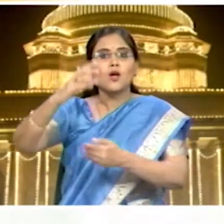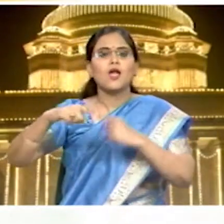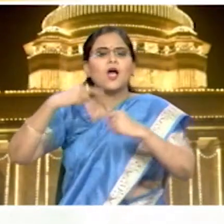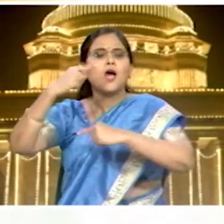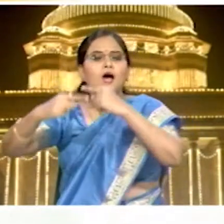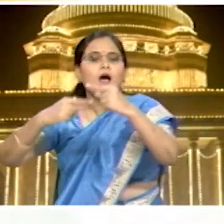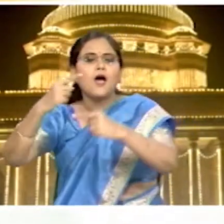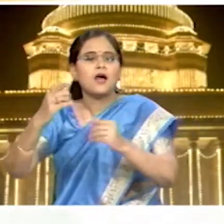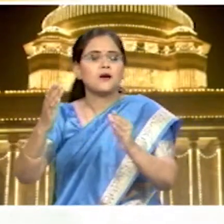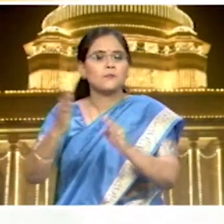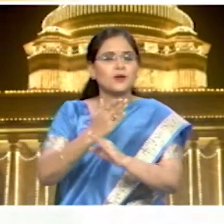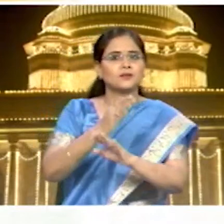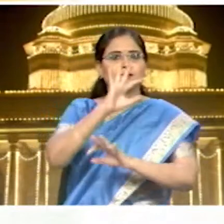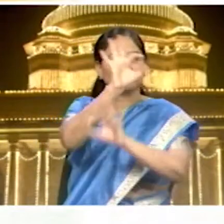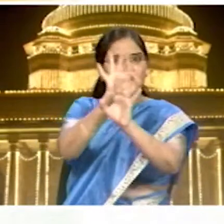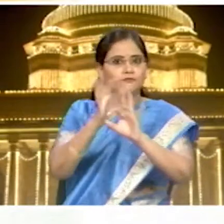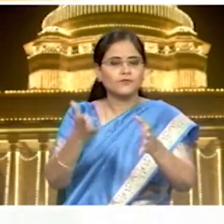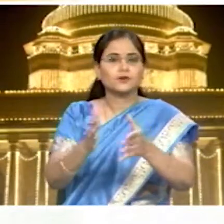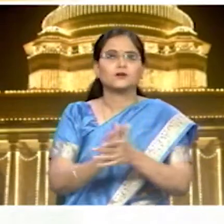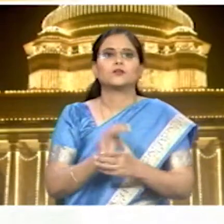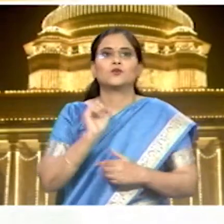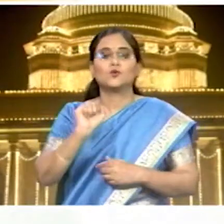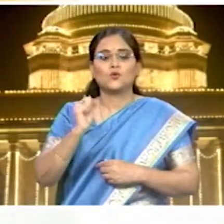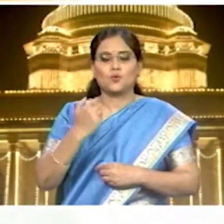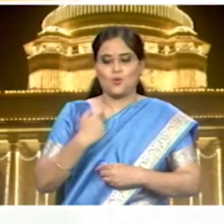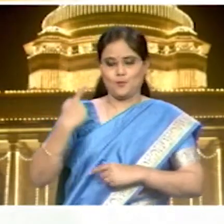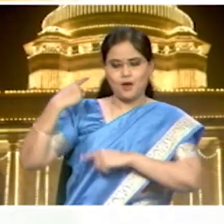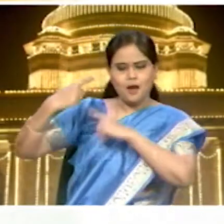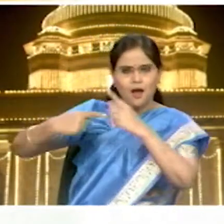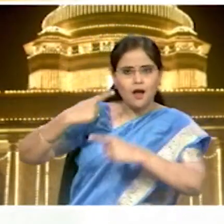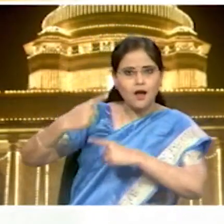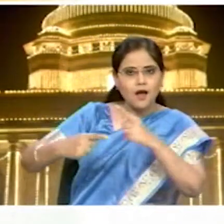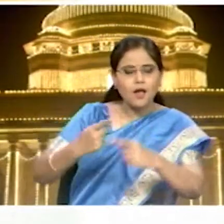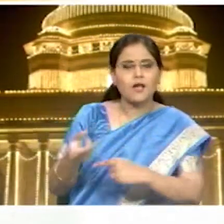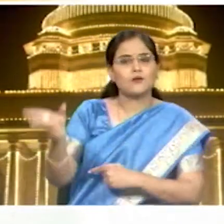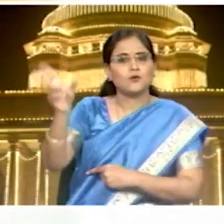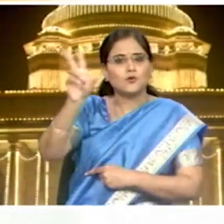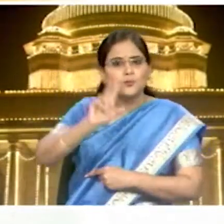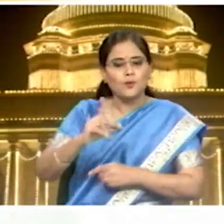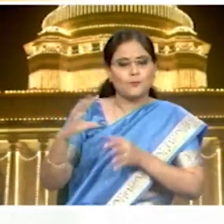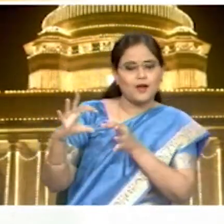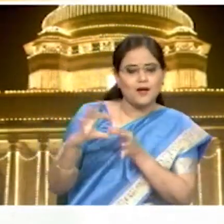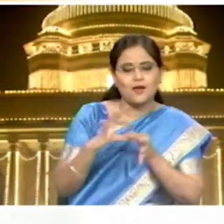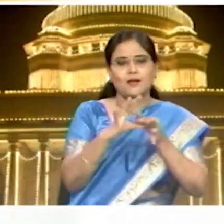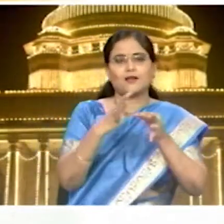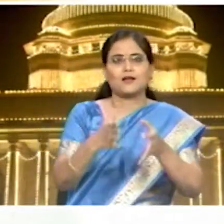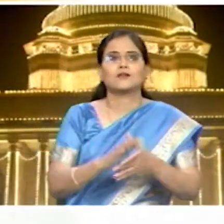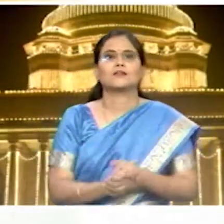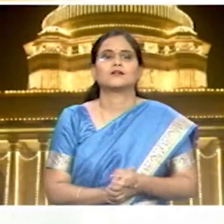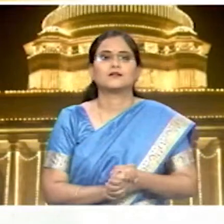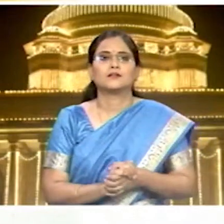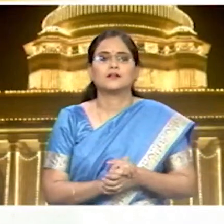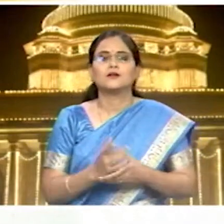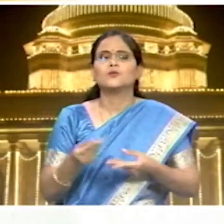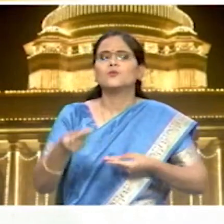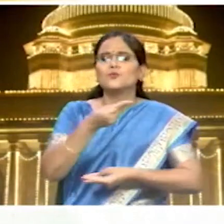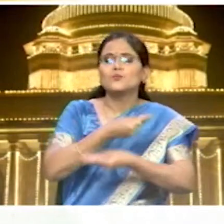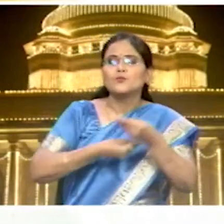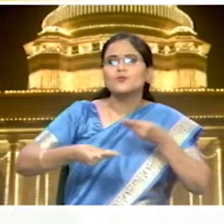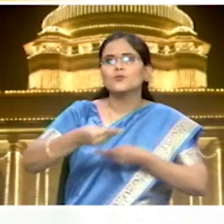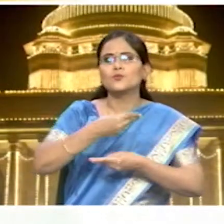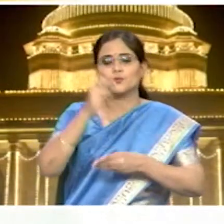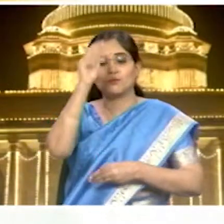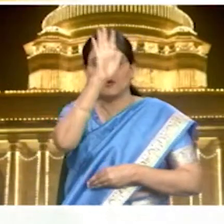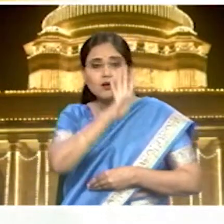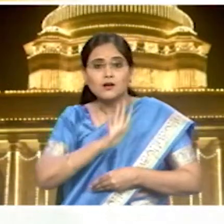करना तथा उन्हें हमारी विरासत के साथ फिर से जोड़ना भी है। आर्थिक प्रगति से